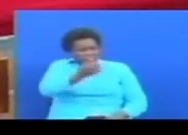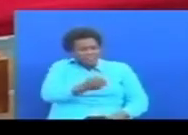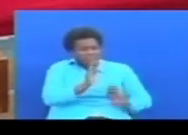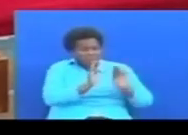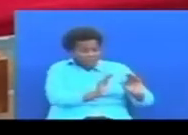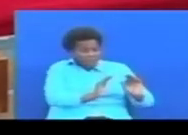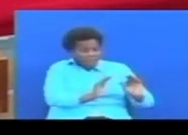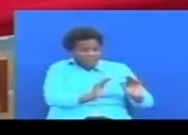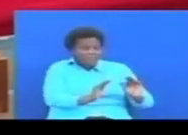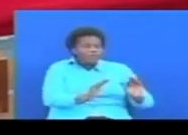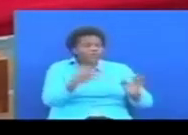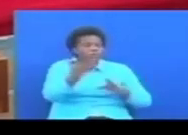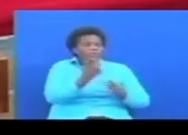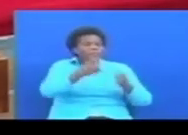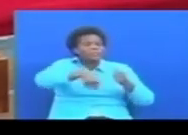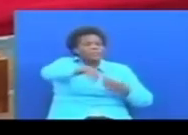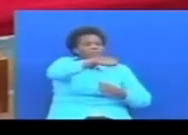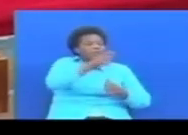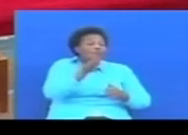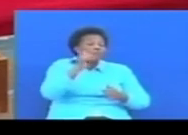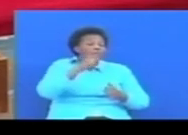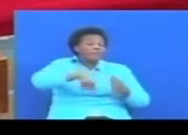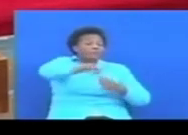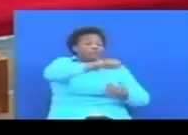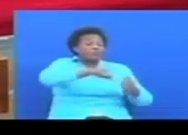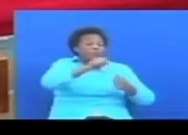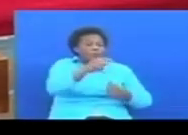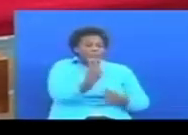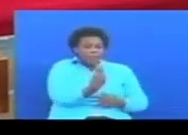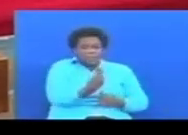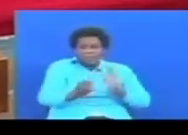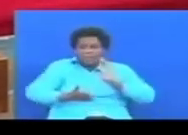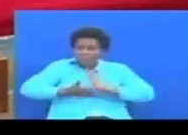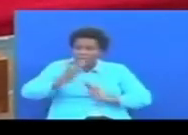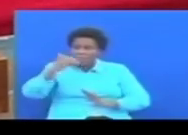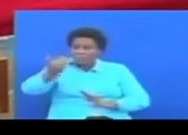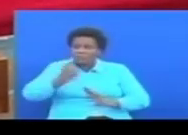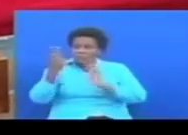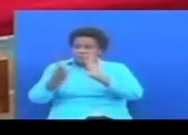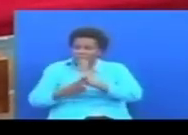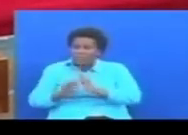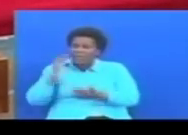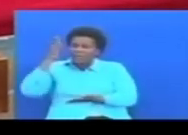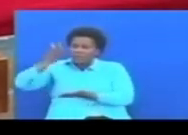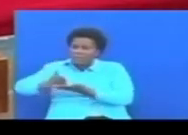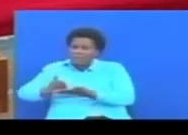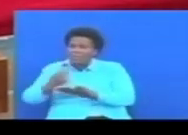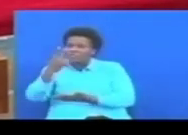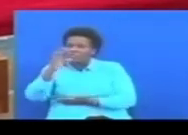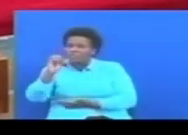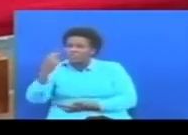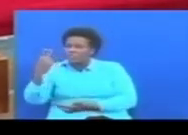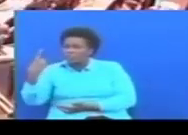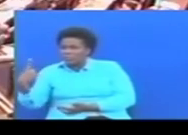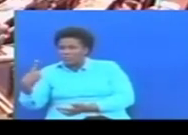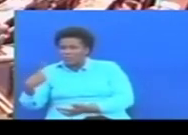wa mradi wa REA awamu ya 3 unaotarajiwa kuanza mwezi Julai 2019 na kukamilika mwezi Juni 2021.